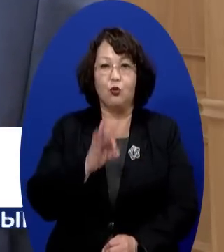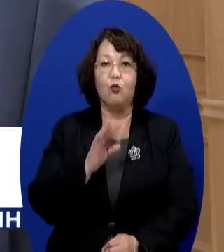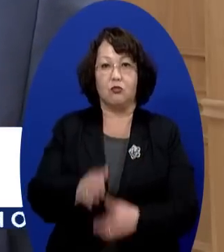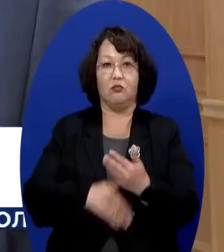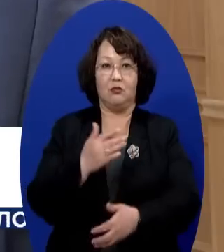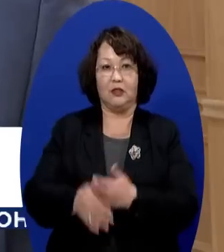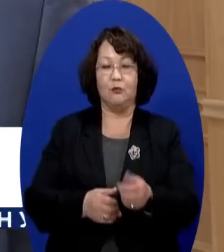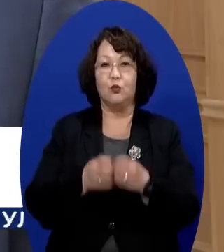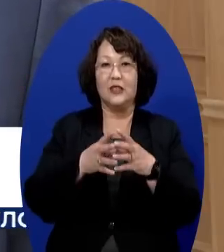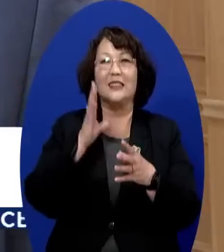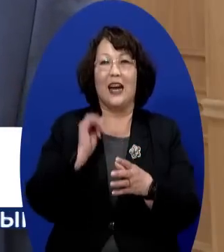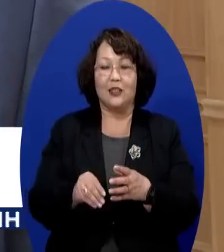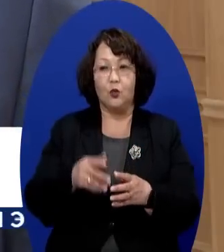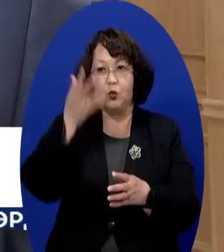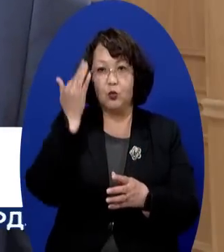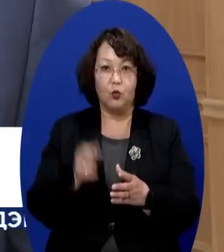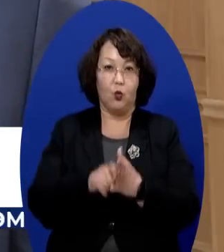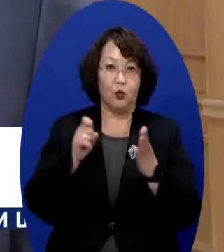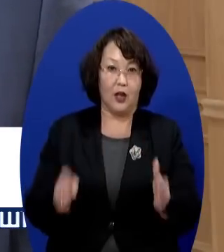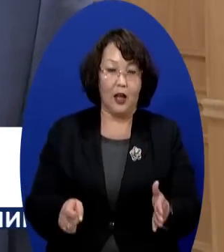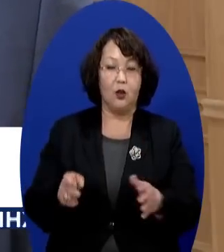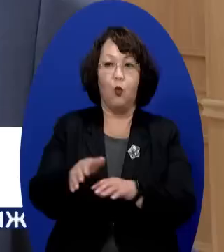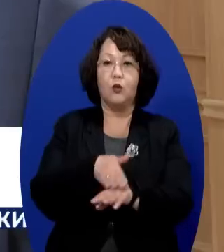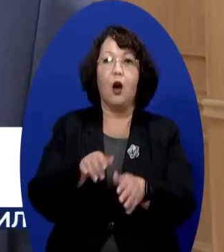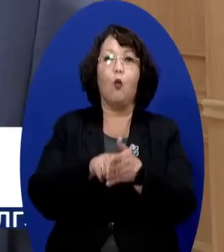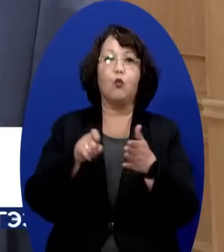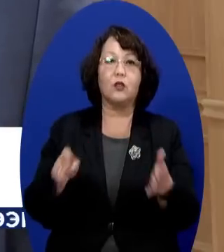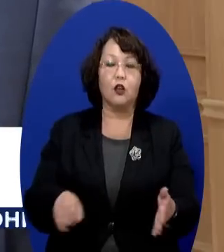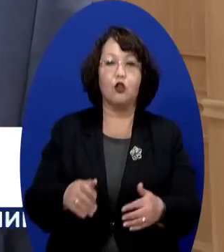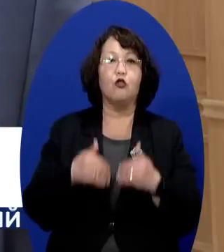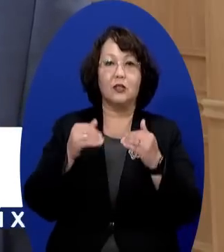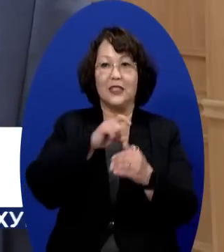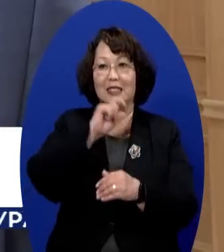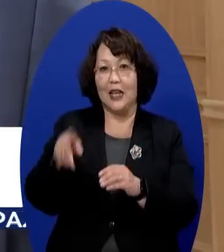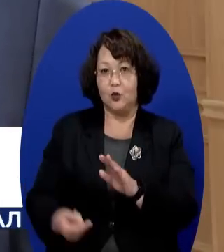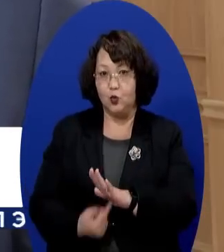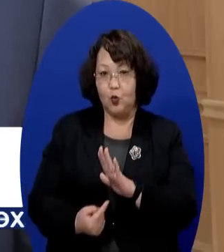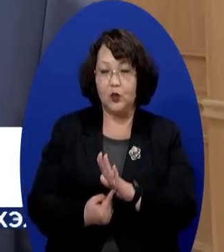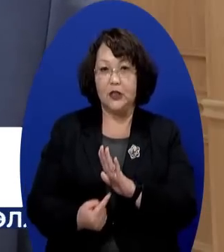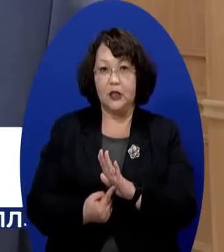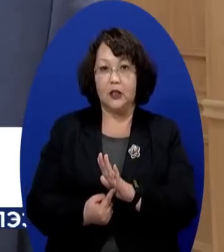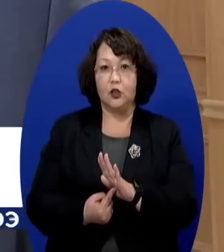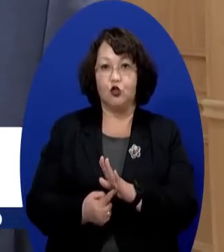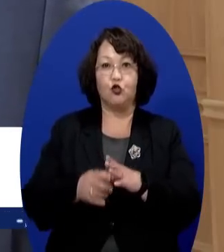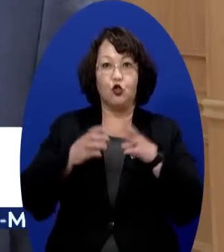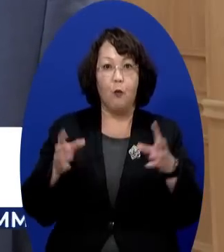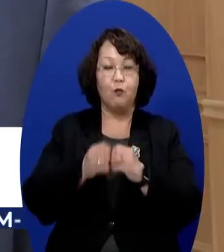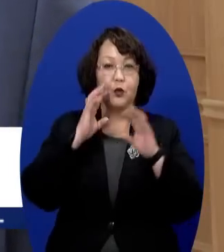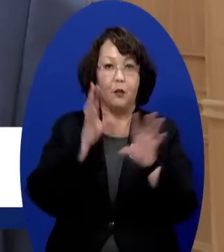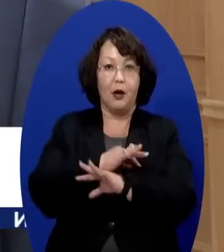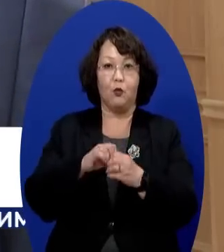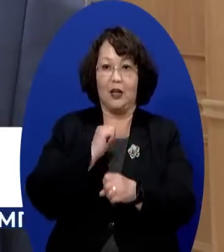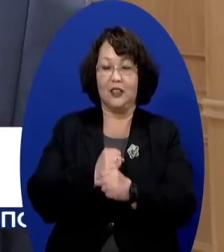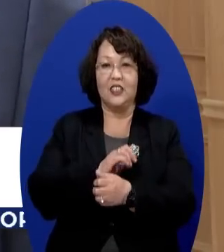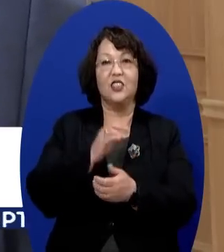бидний одоо ойрын хугацаанд бол урт хугацаатай хөгжлийн зээлэн дээр суурилсан одоо томоохон бүтээн байгуулалт ялангуяа